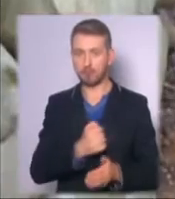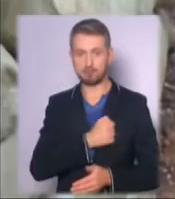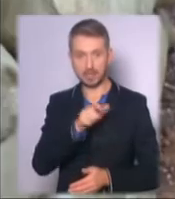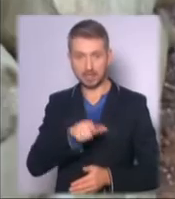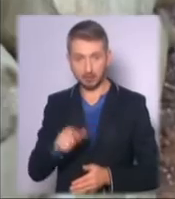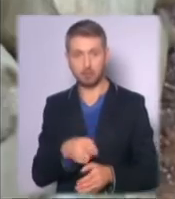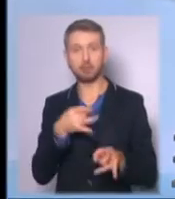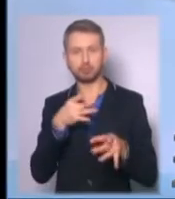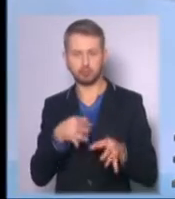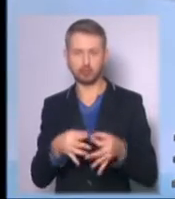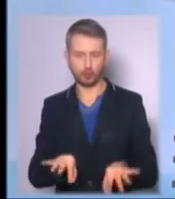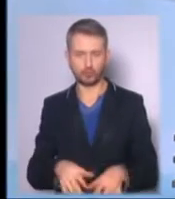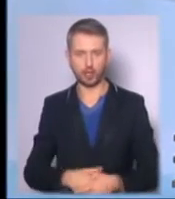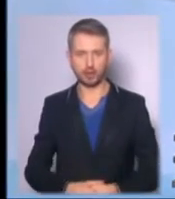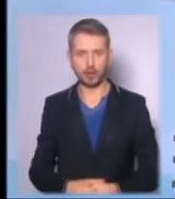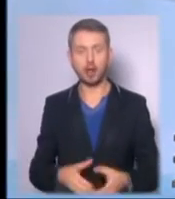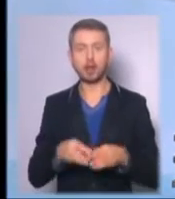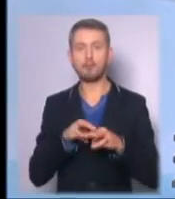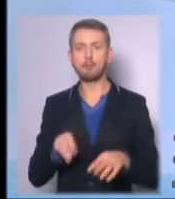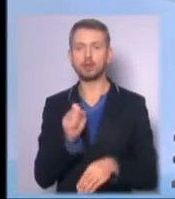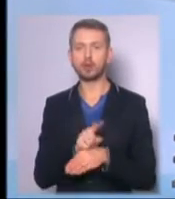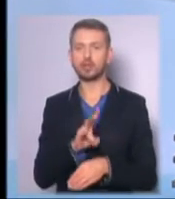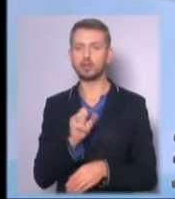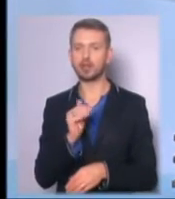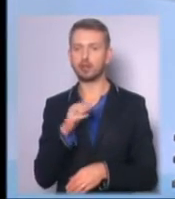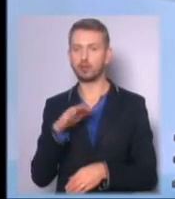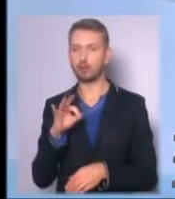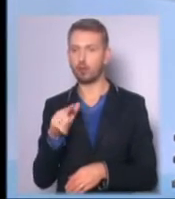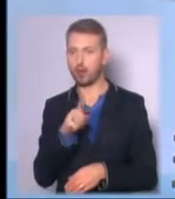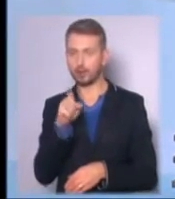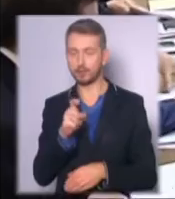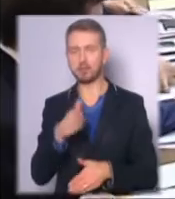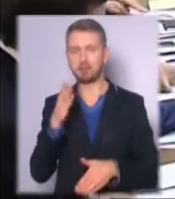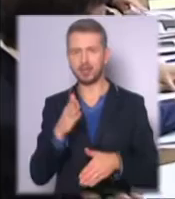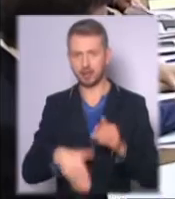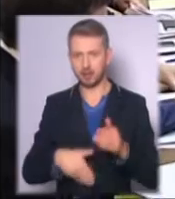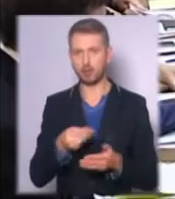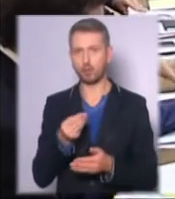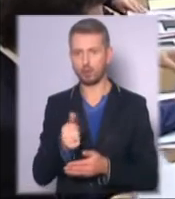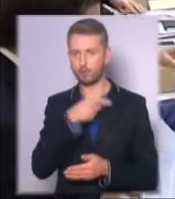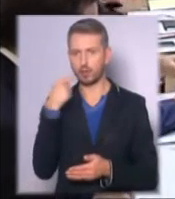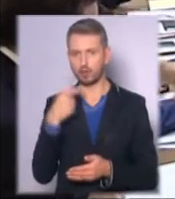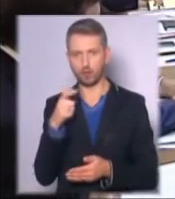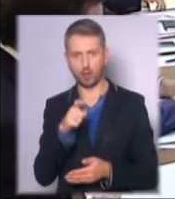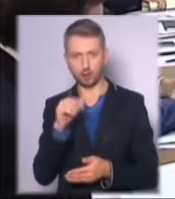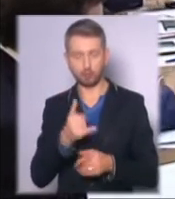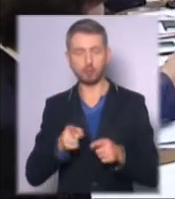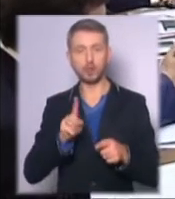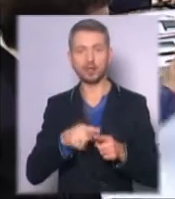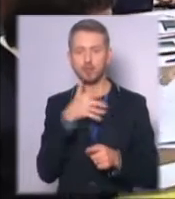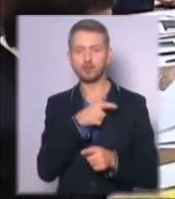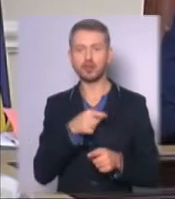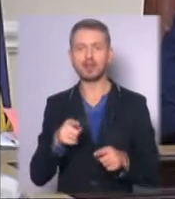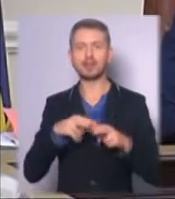дозволяється. Кабмін доручив «Нафтогазу» припинити закупівлю російського блакитного палива. Про це під час засідання уряду